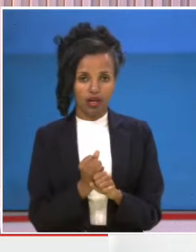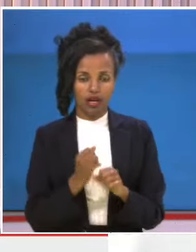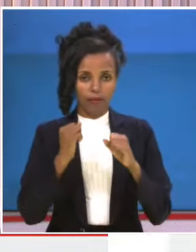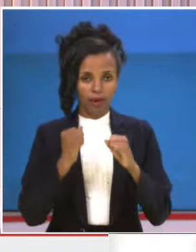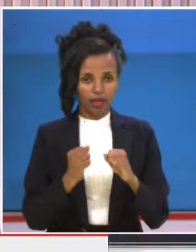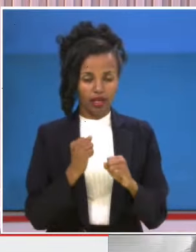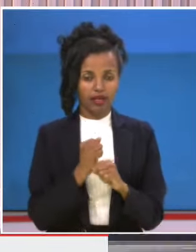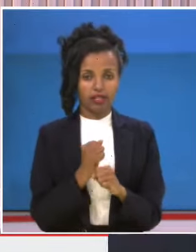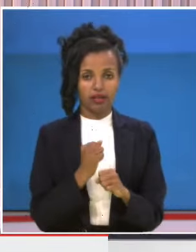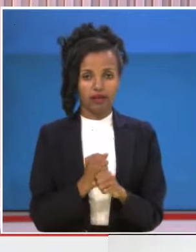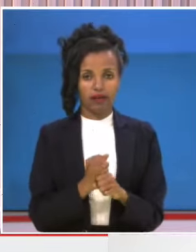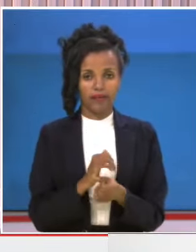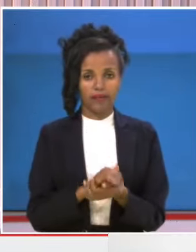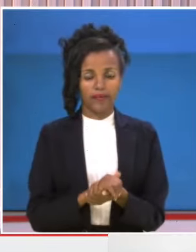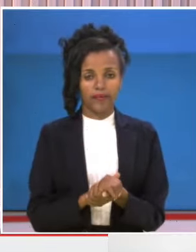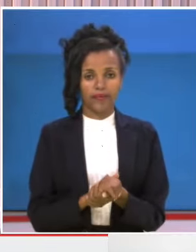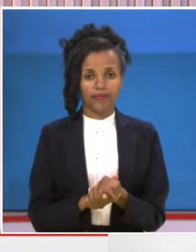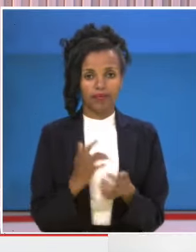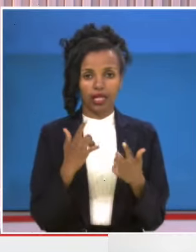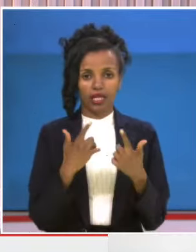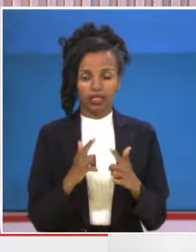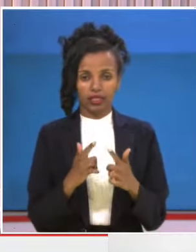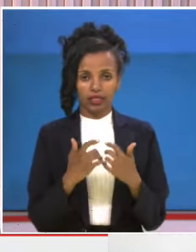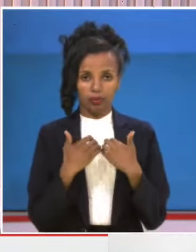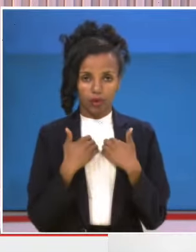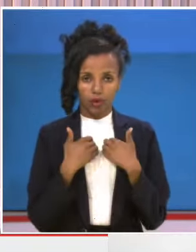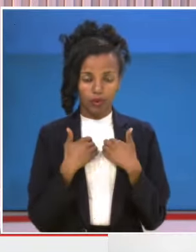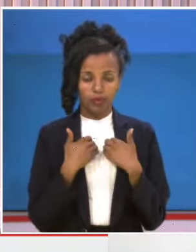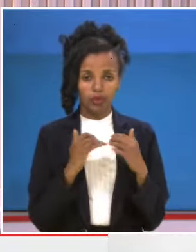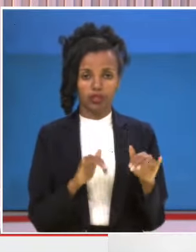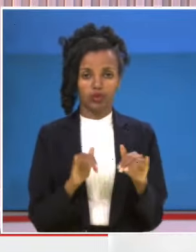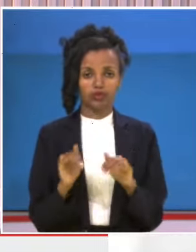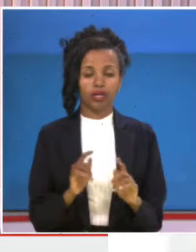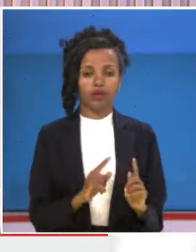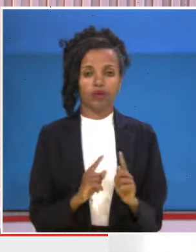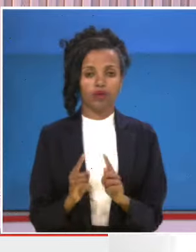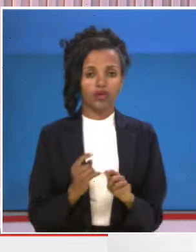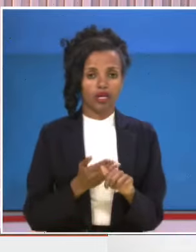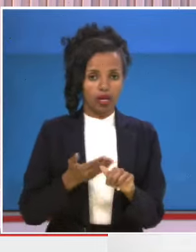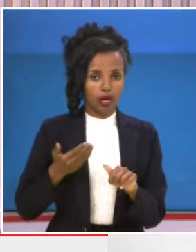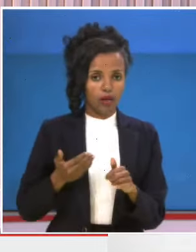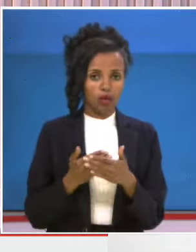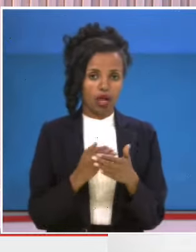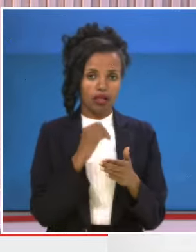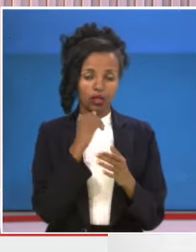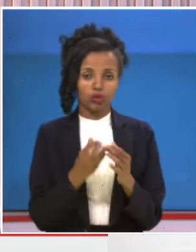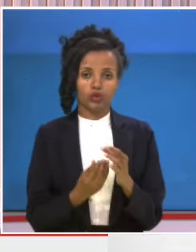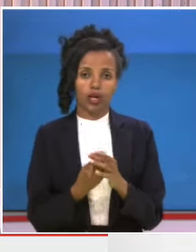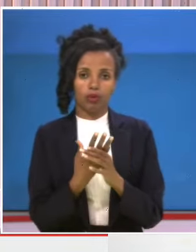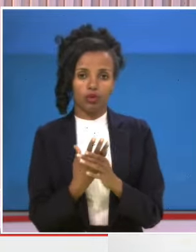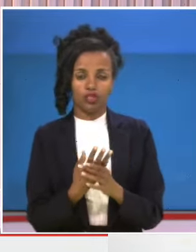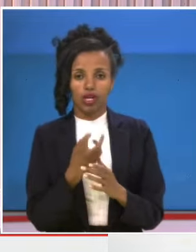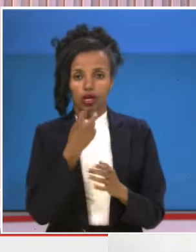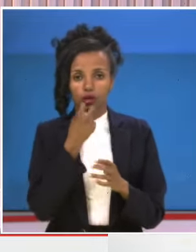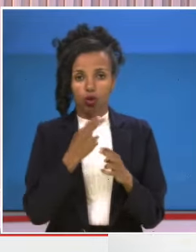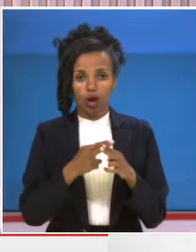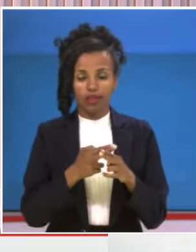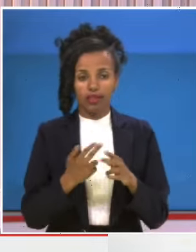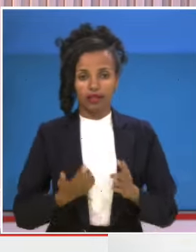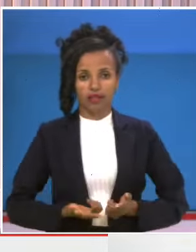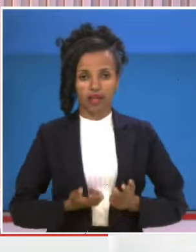የማጠናከር ስራ እድል ቢኖረውም እንዲሁም ደግሞ ቀድሞ ያልደረሱ ሰብሎች የውሃ ጥረት